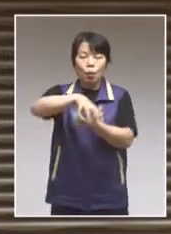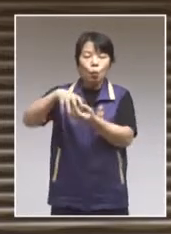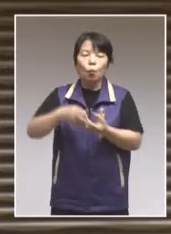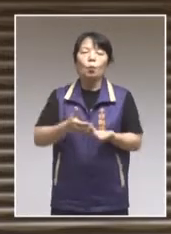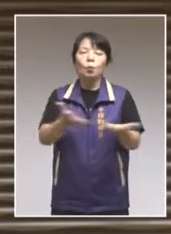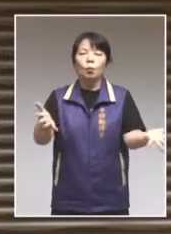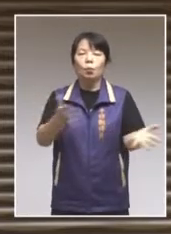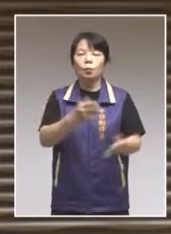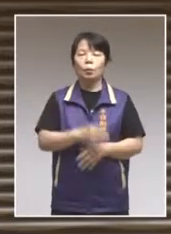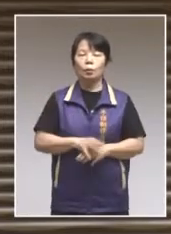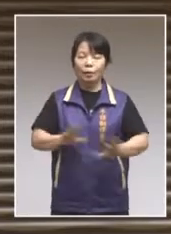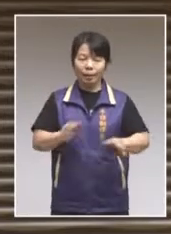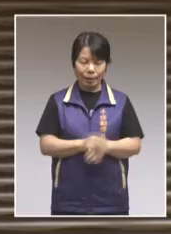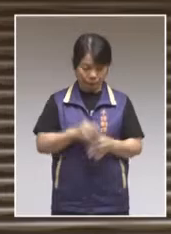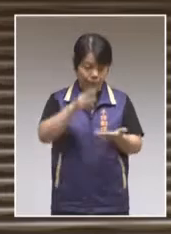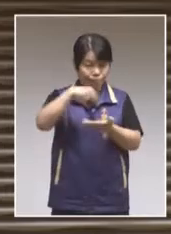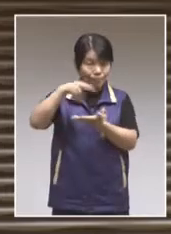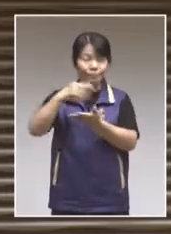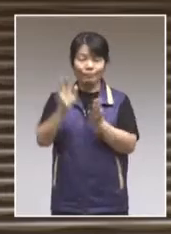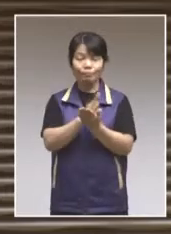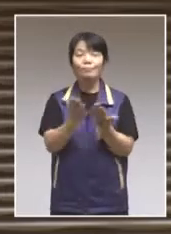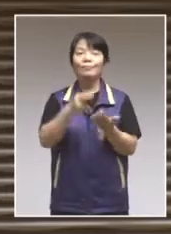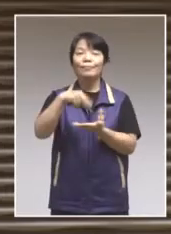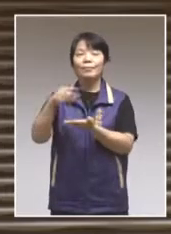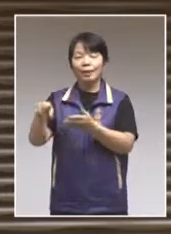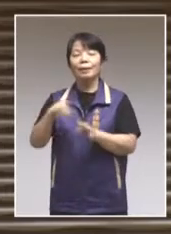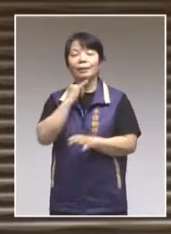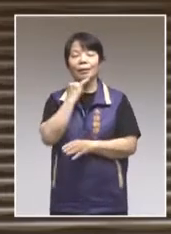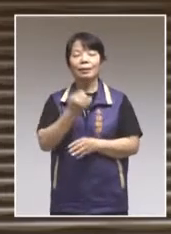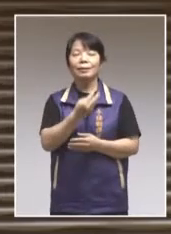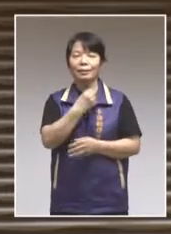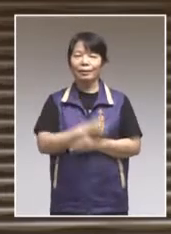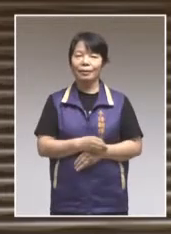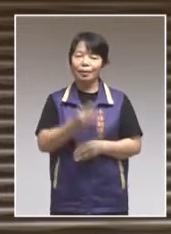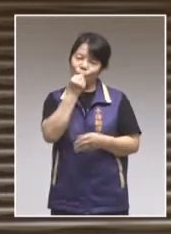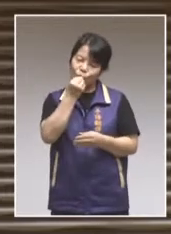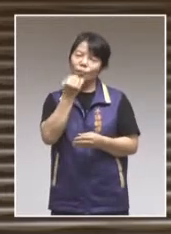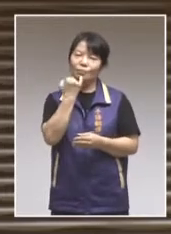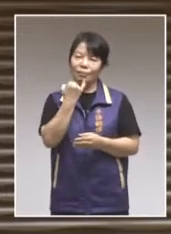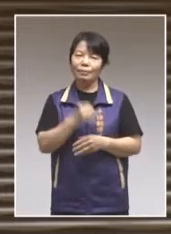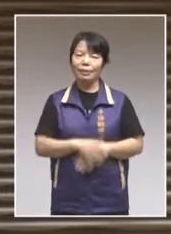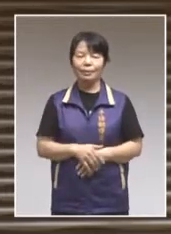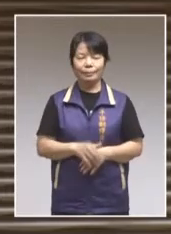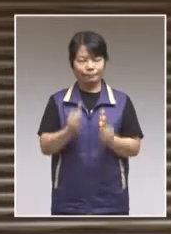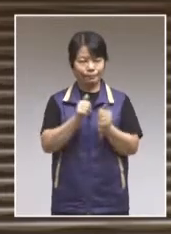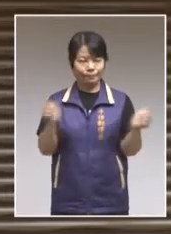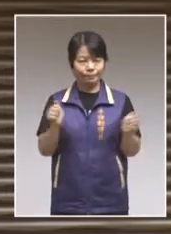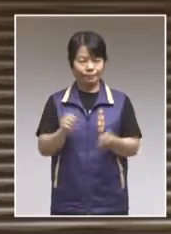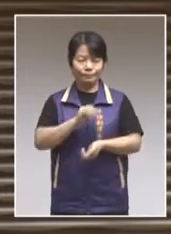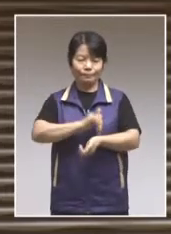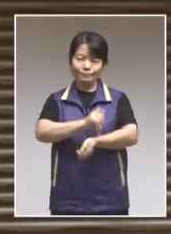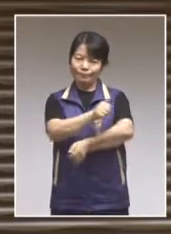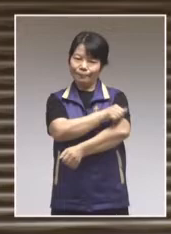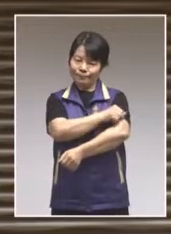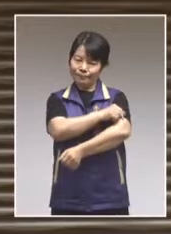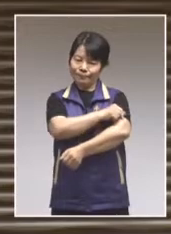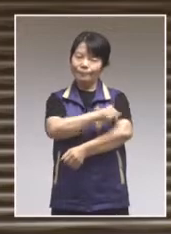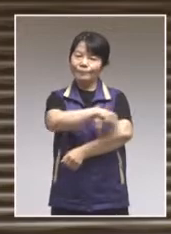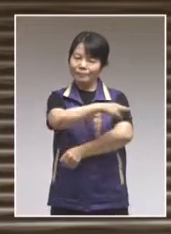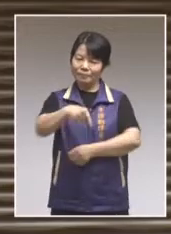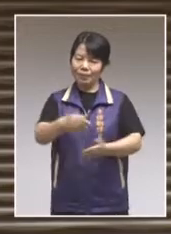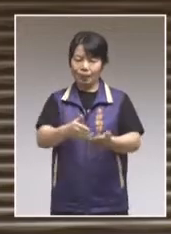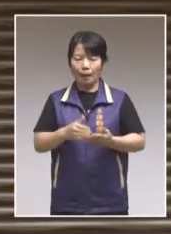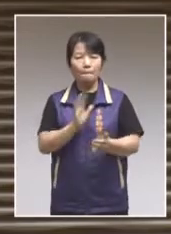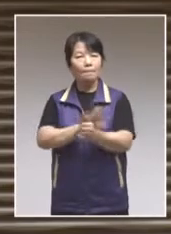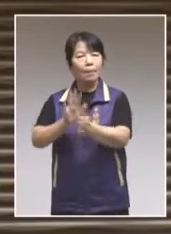看看书哈，在这个休息的时候能够有一些心情得到疏解哈。那我们非常感谢医护人员全力支持